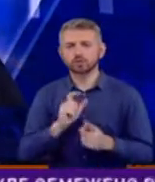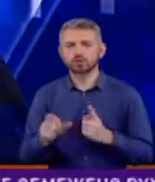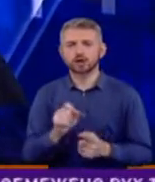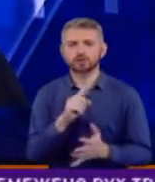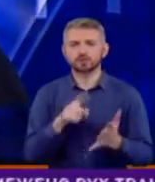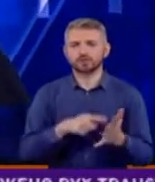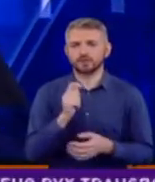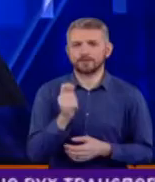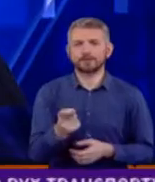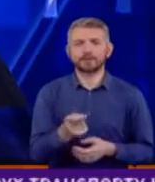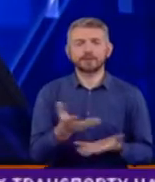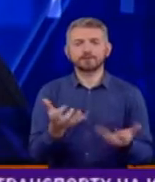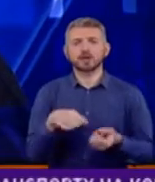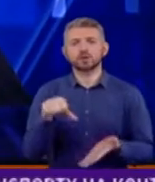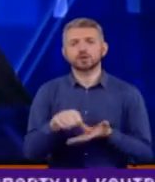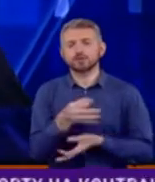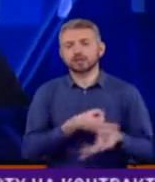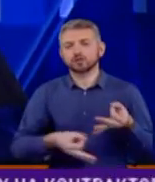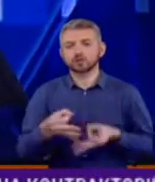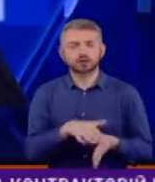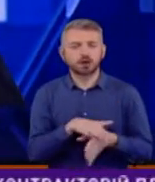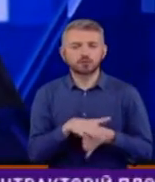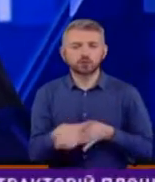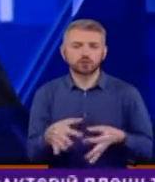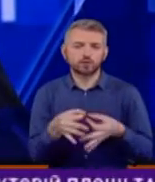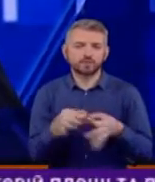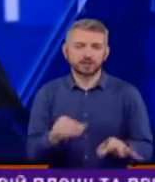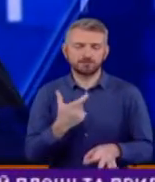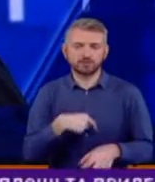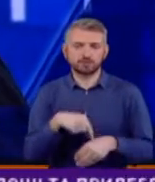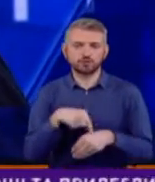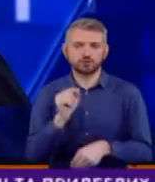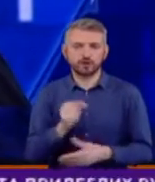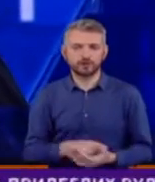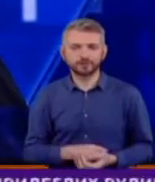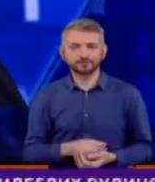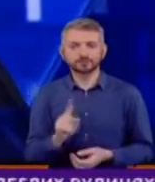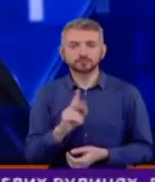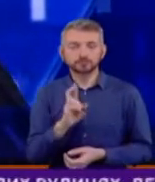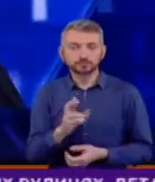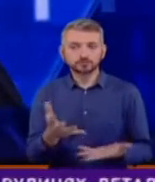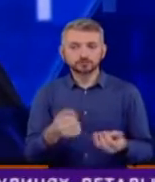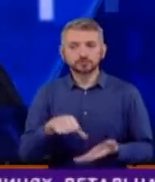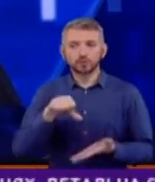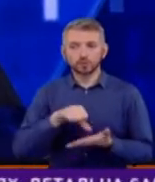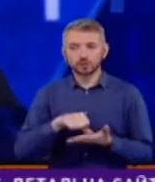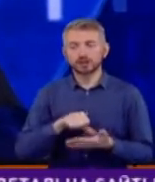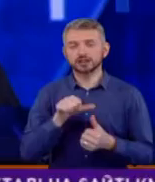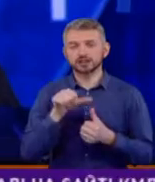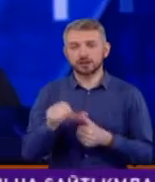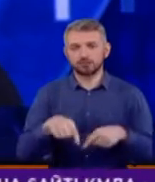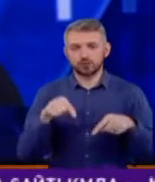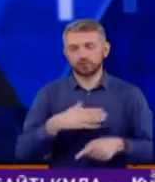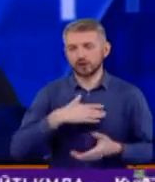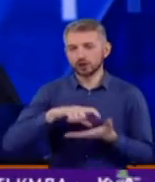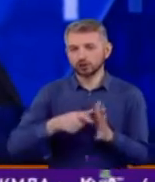поставити запитання, взяти участь у дискусії, абсолютно вільними себе почувайте для того, щоб взяти участь саме тут, в